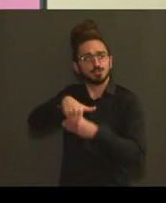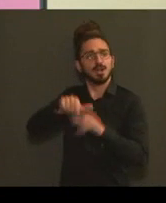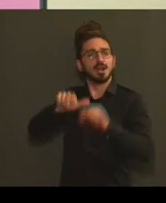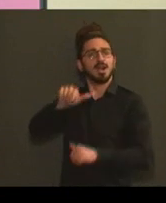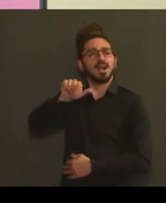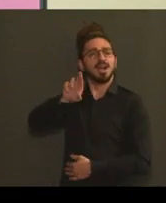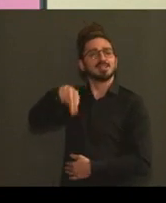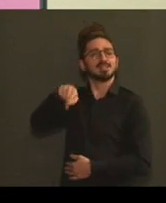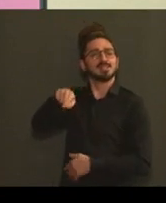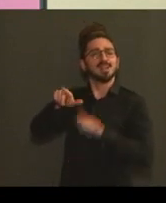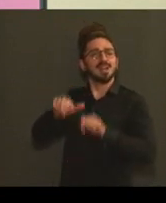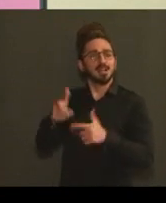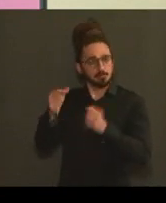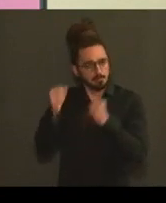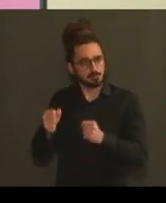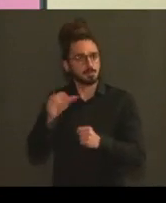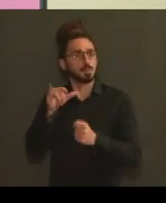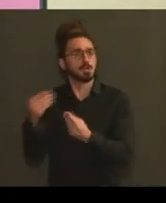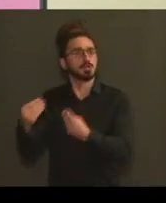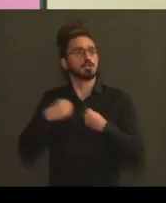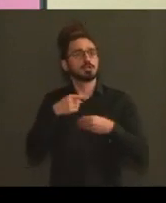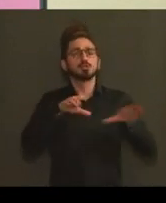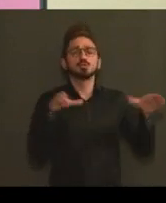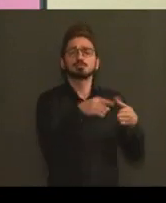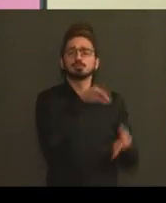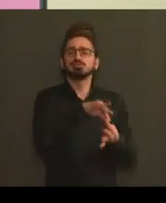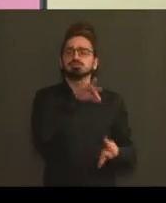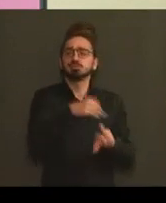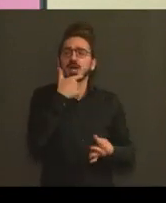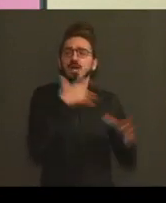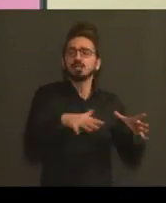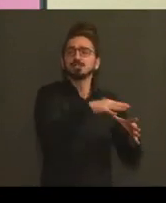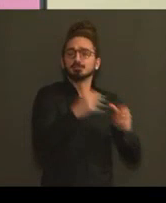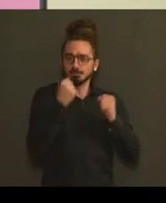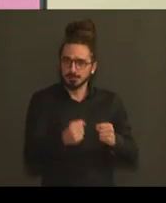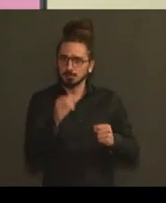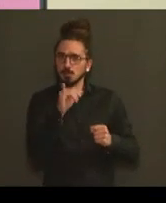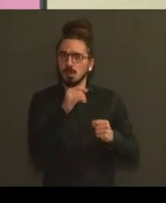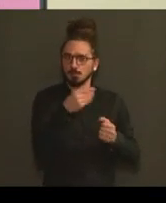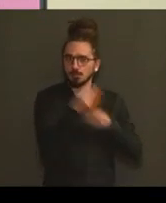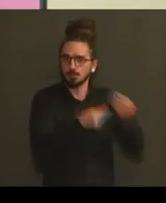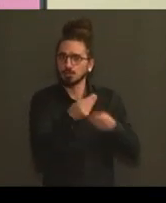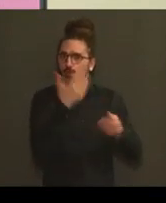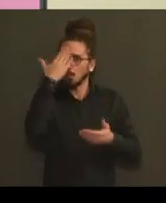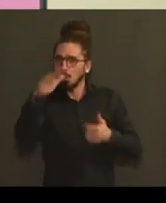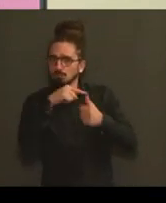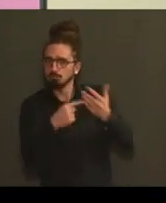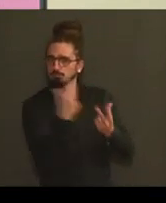âgées, les plus fragiles pour, je le dis à nouveau, lesquelles nous ne disposons pas encore actuellement des données pour le